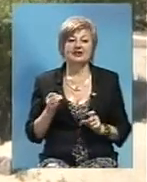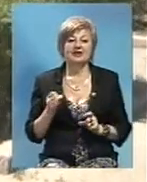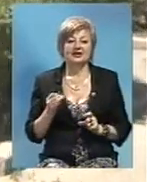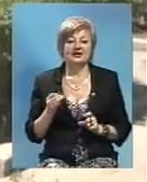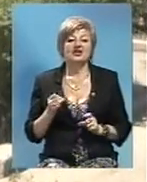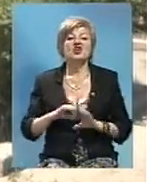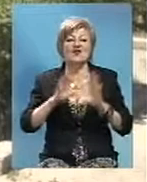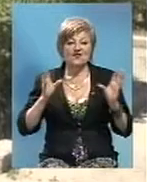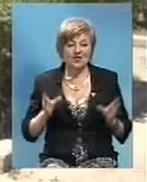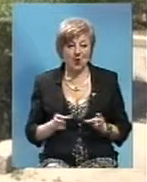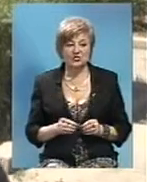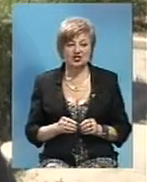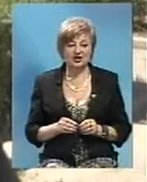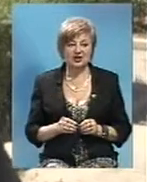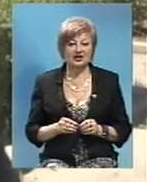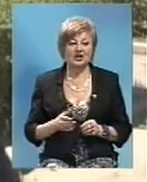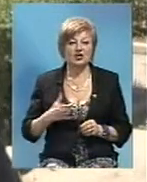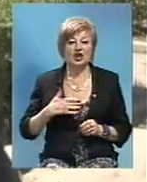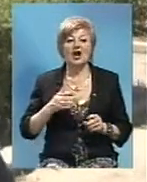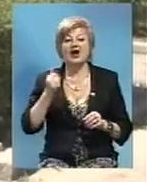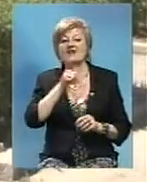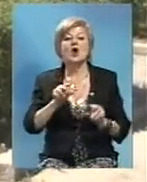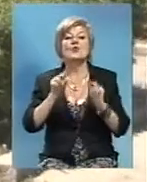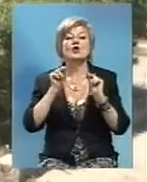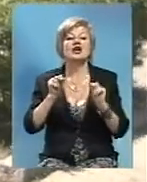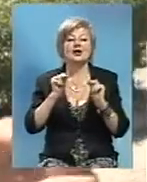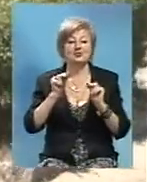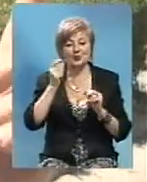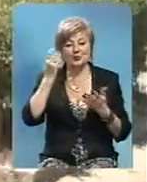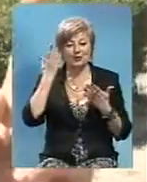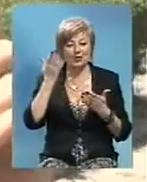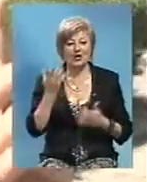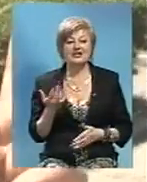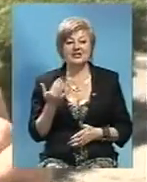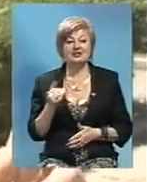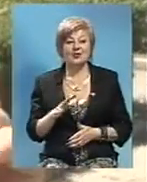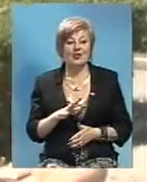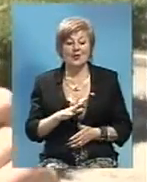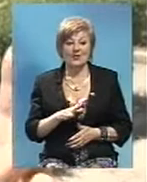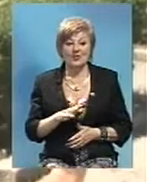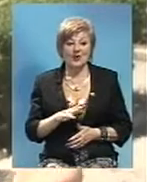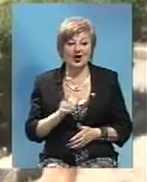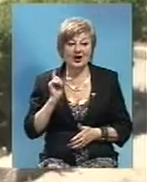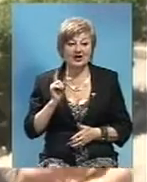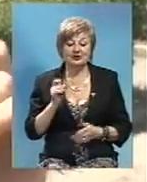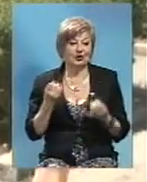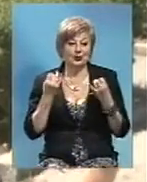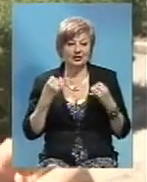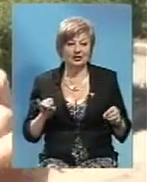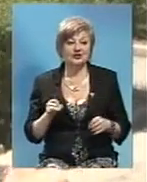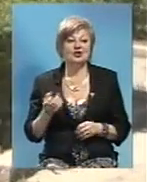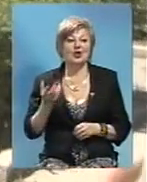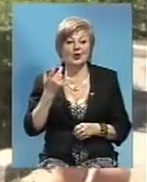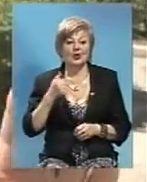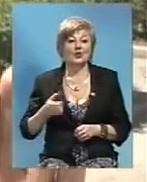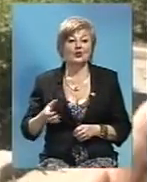і взагалі заборонити. Я вам клянусь всіма богами Олімпа, наскільки було б чудовіше в цьому світі, коли б